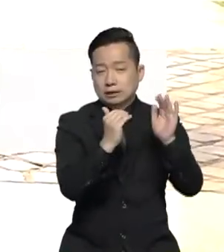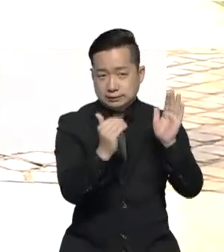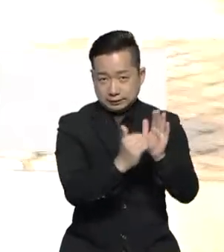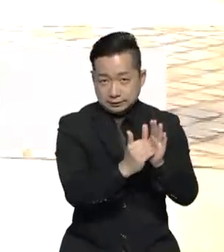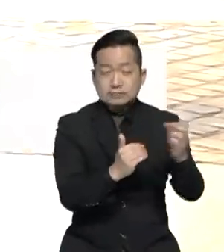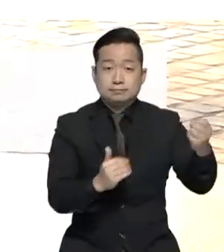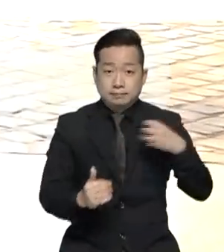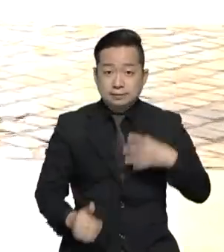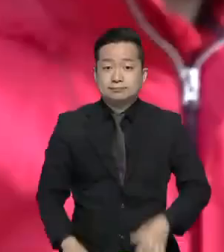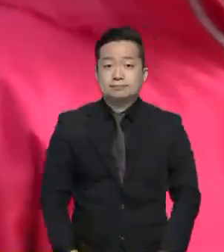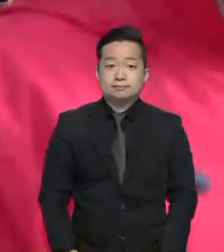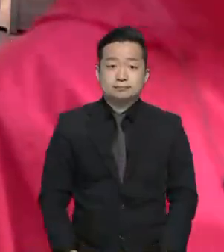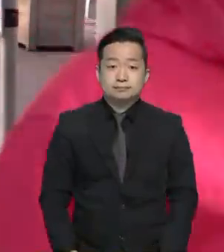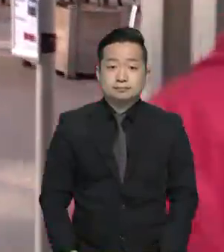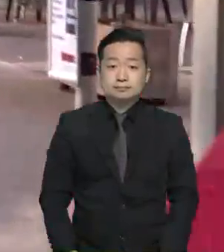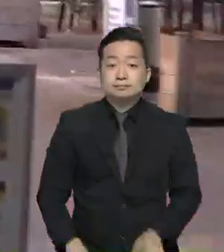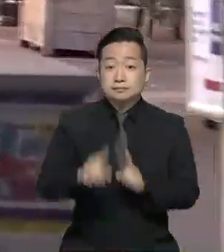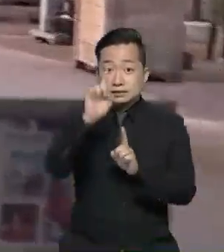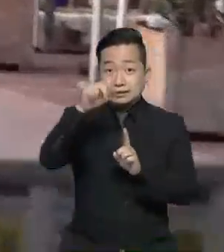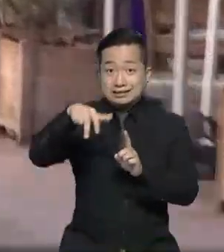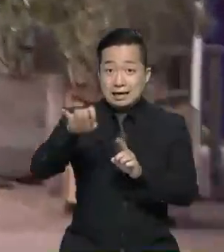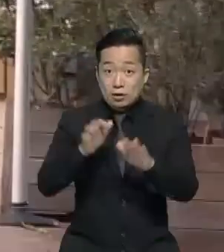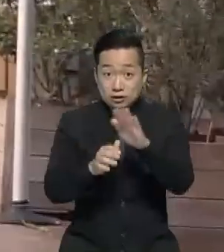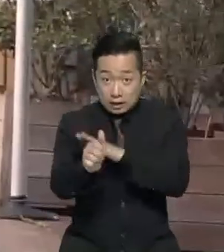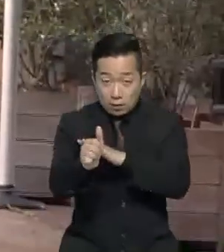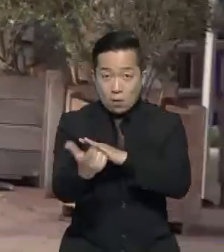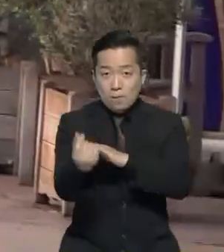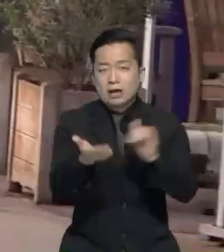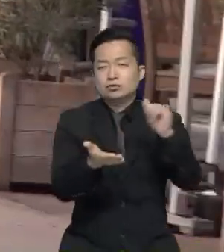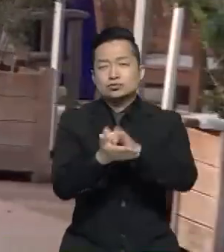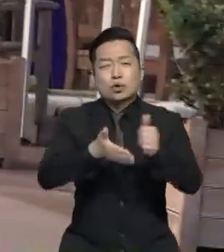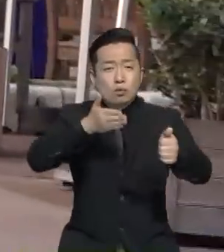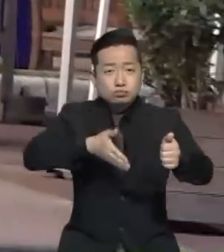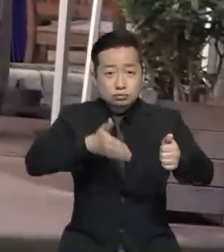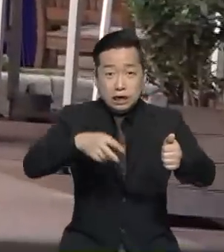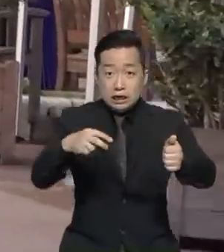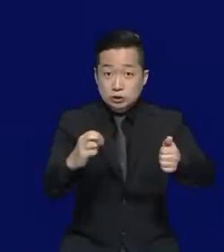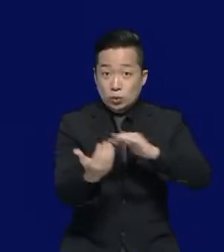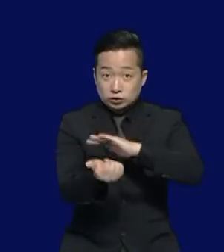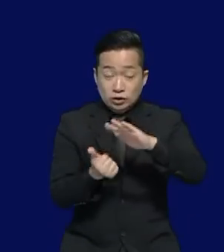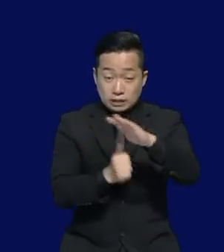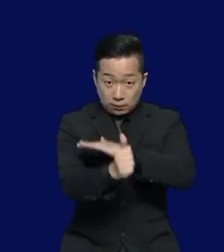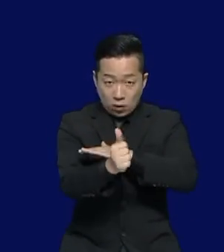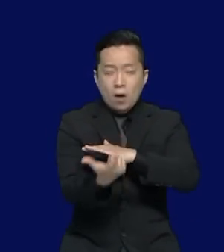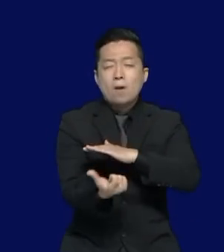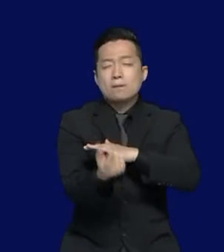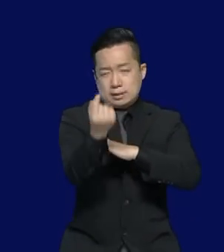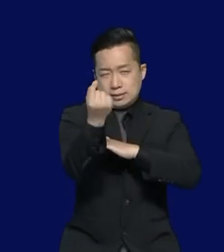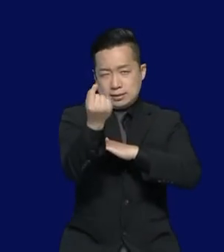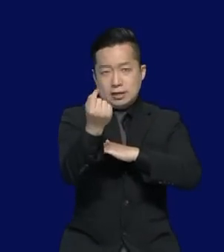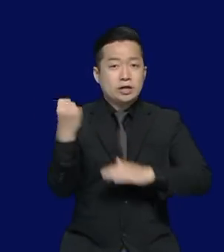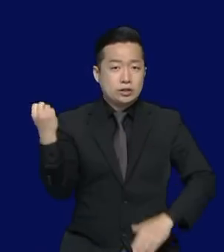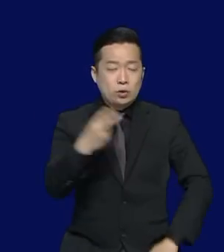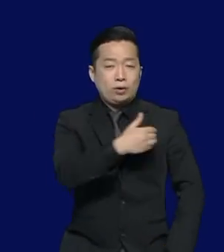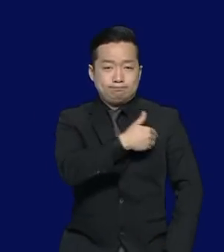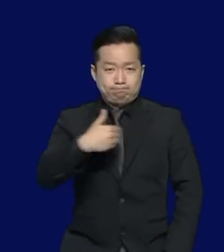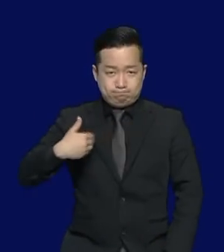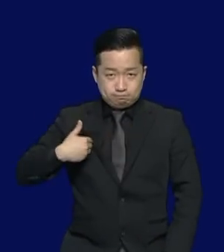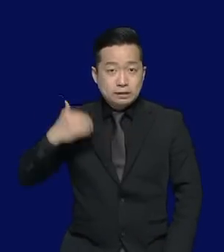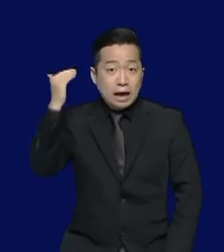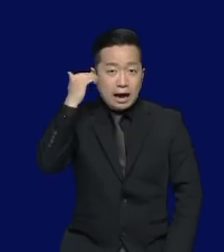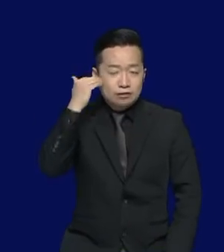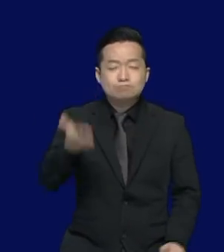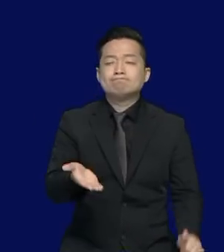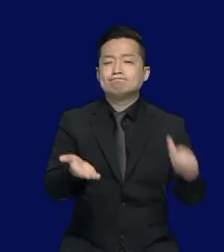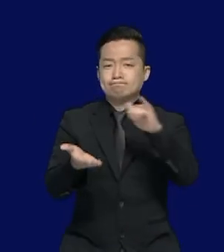공개했습니다 이재명 대표의 조기희귀국 요청에 대해 송 전 대표가 최대한 빨리 그리고 당당히 한국에